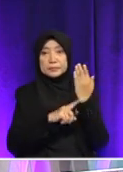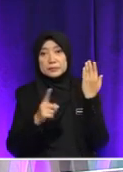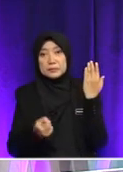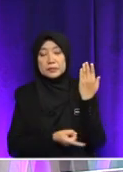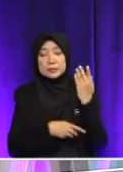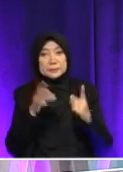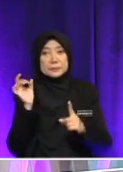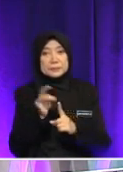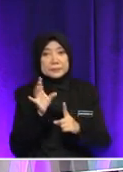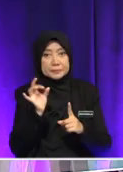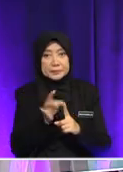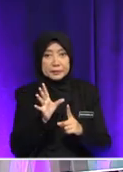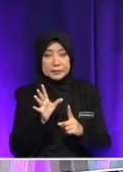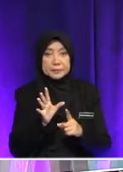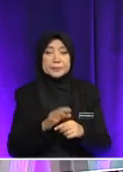sekitar